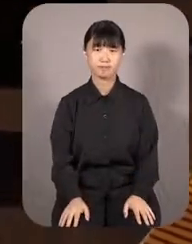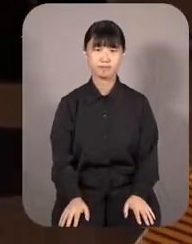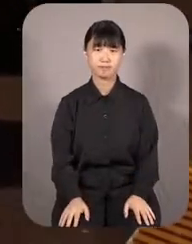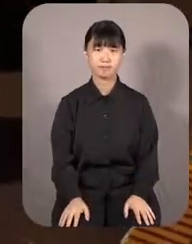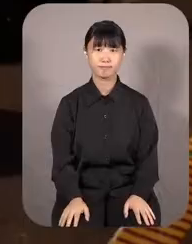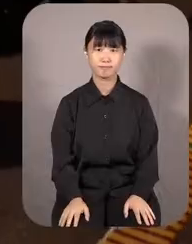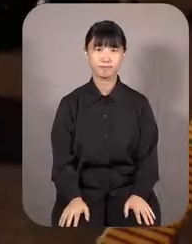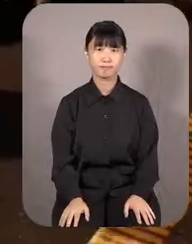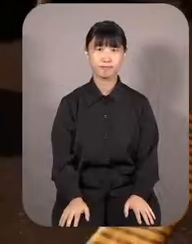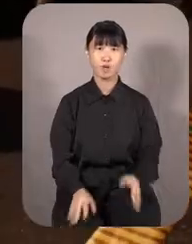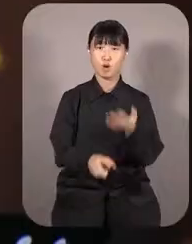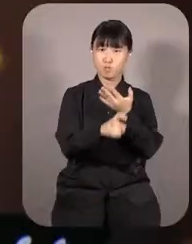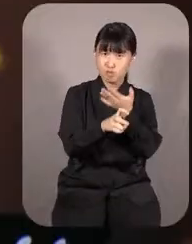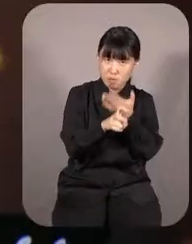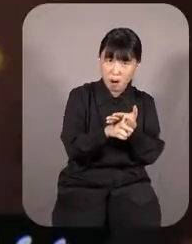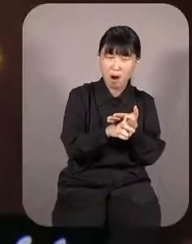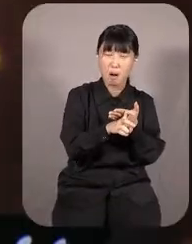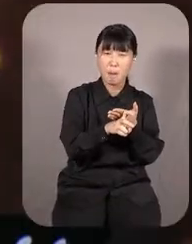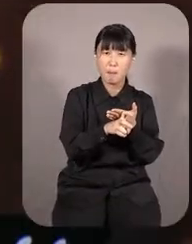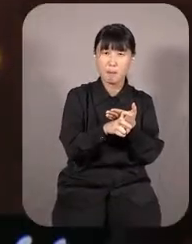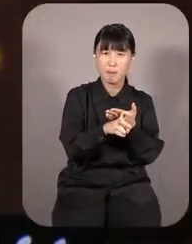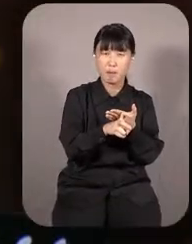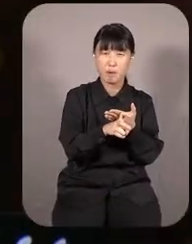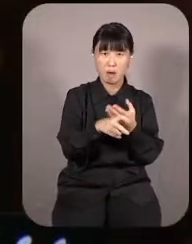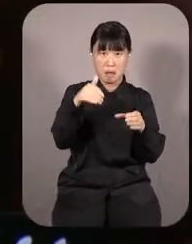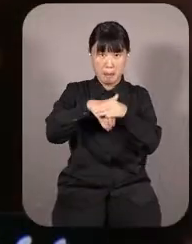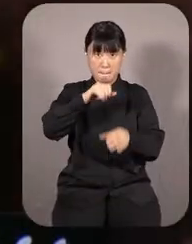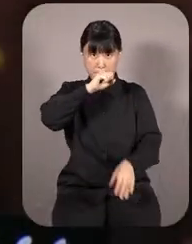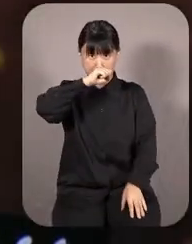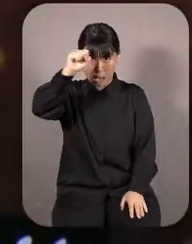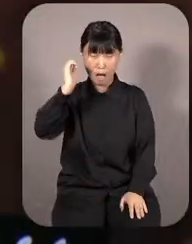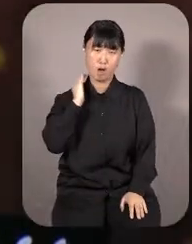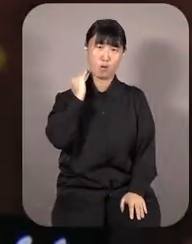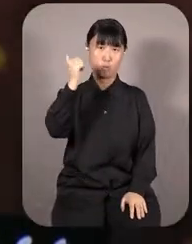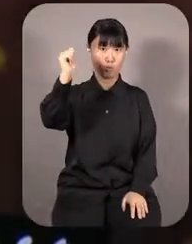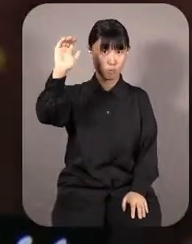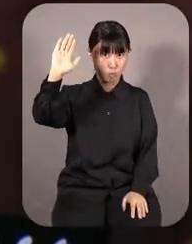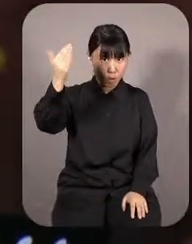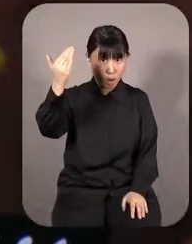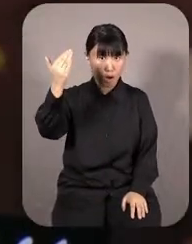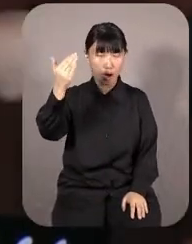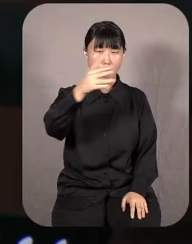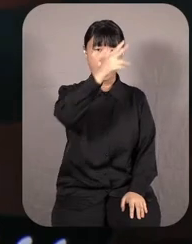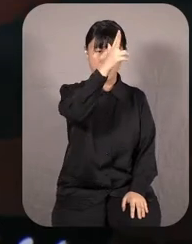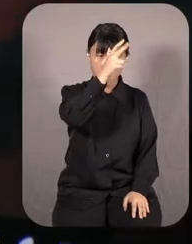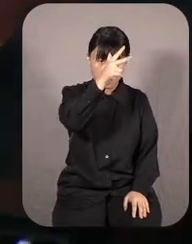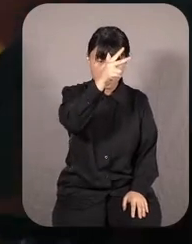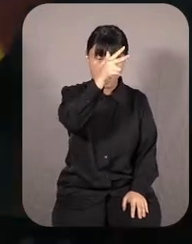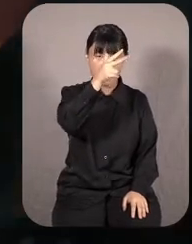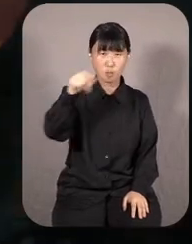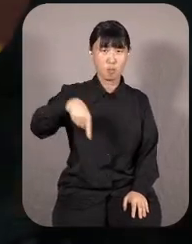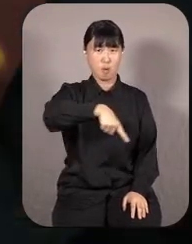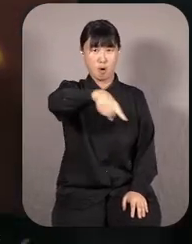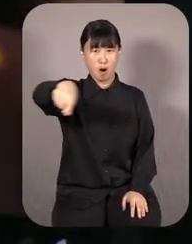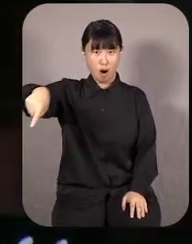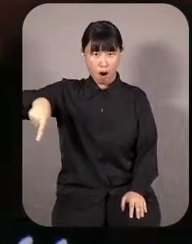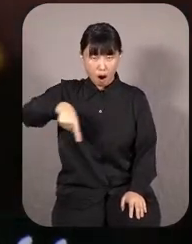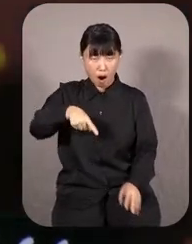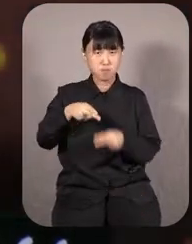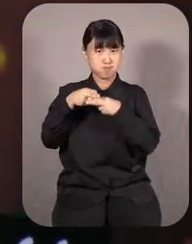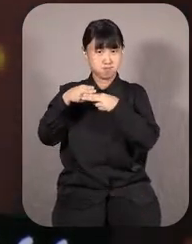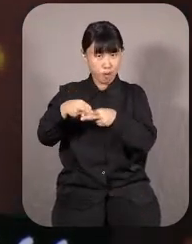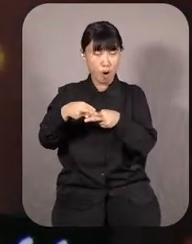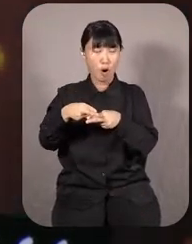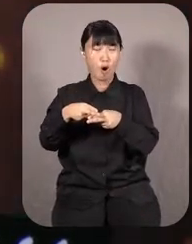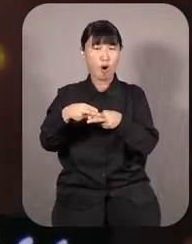불법 무법으로 대통령 후보가 되었고 검찰을 비롯한 기득권 세력들의 비호 속에 당선된